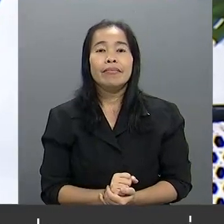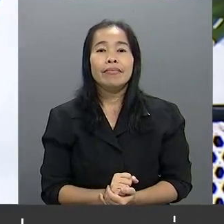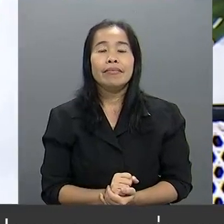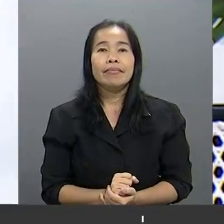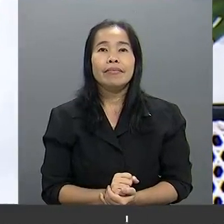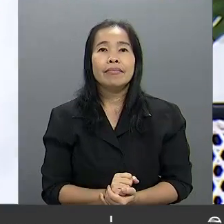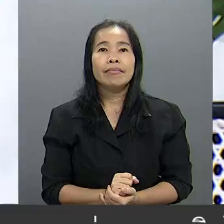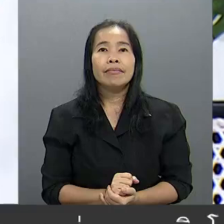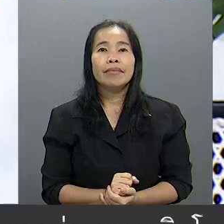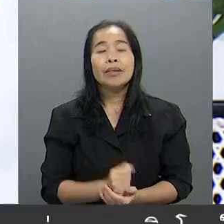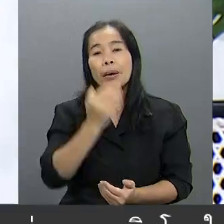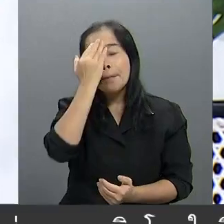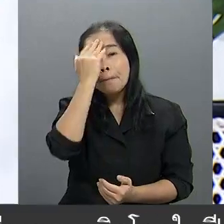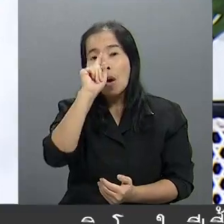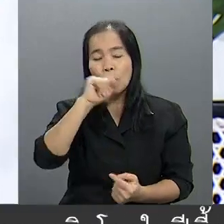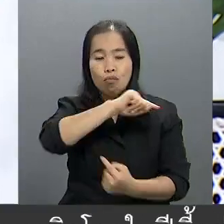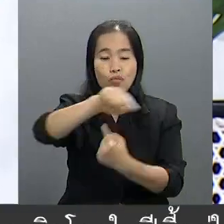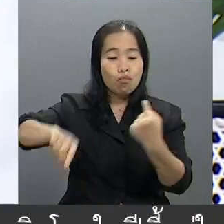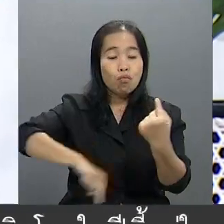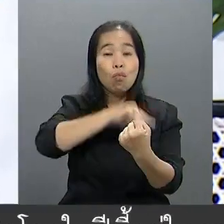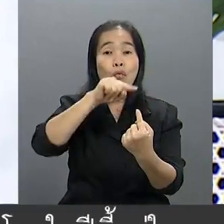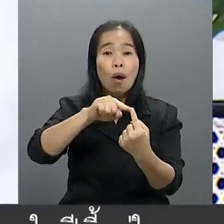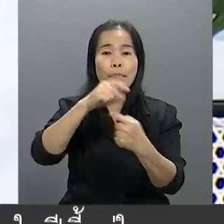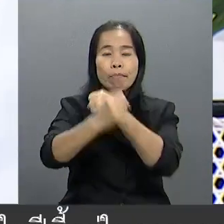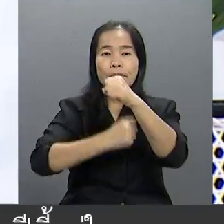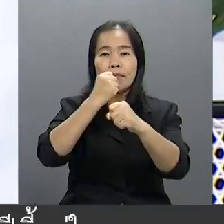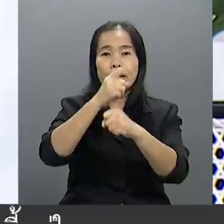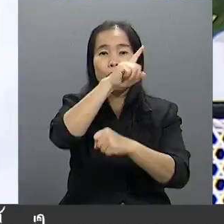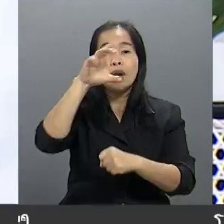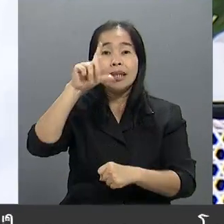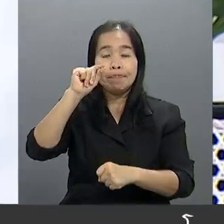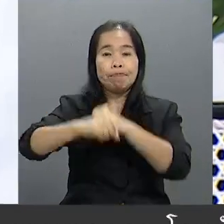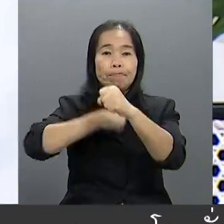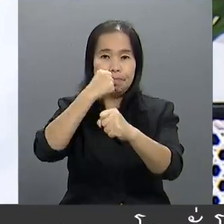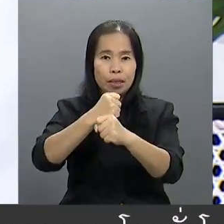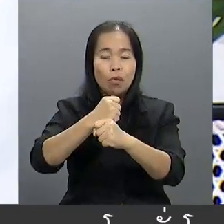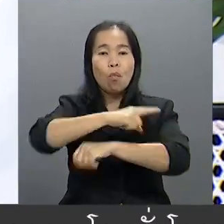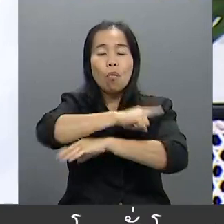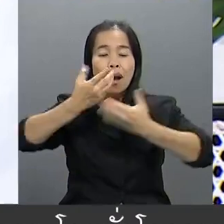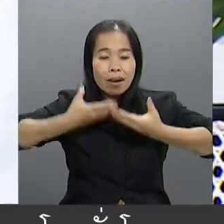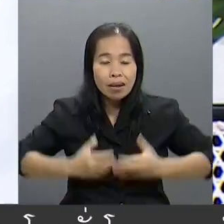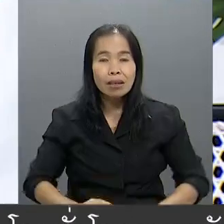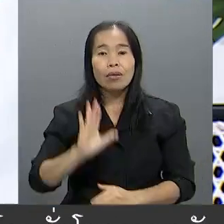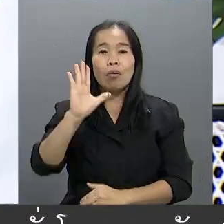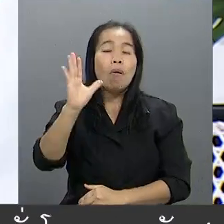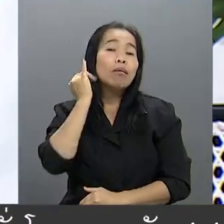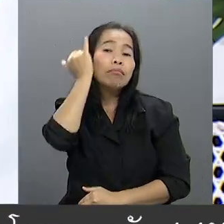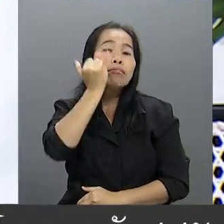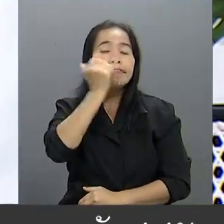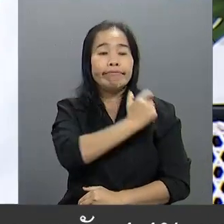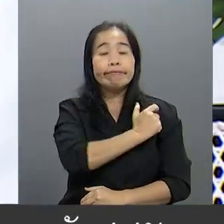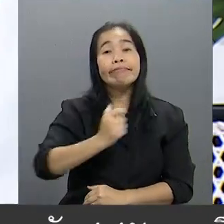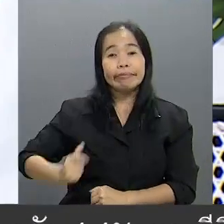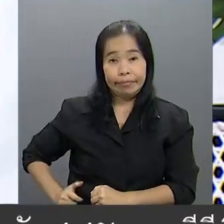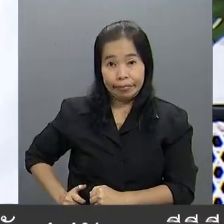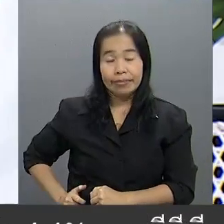เนื่องในวาระครบรอบ120ปีวันคล้ายวันพระราชสมภพของสมเด็จพระศรีนครินทราบรมราชชนนีค่ะถ้าหาก